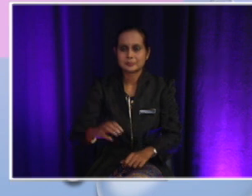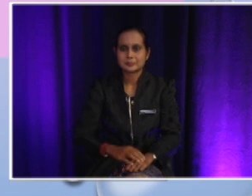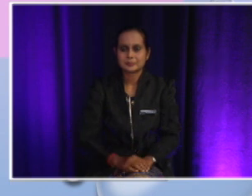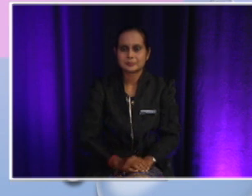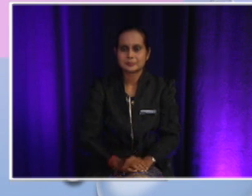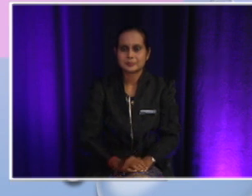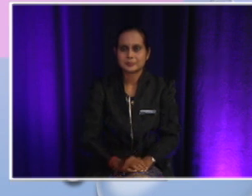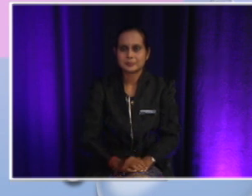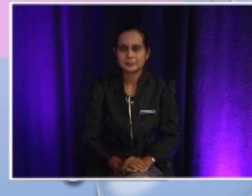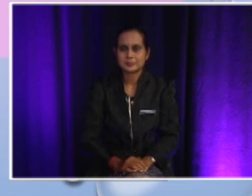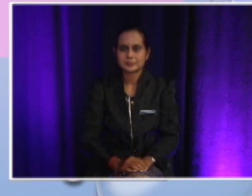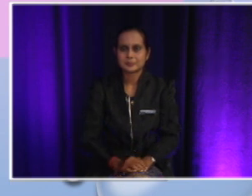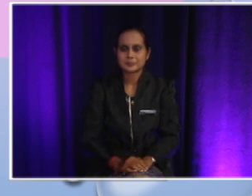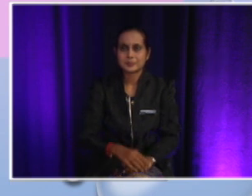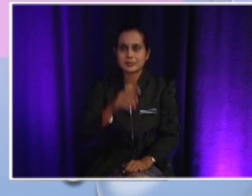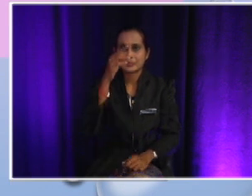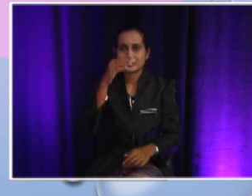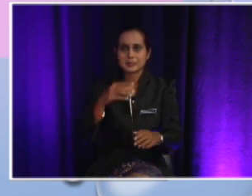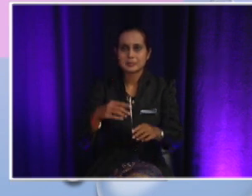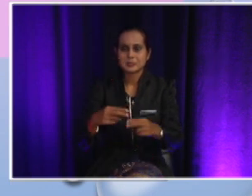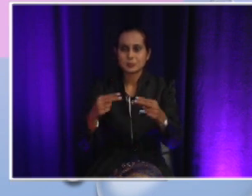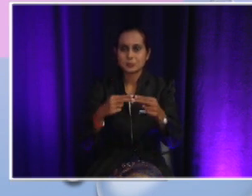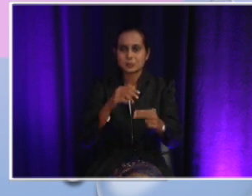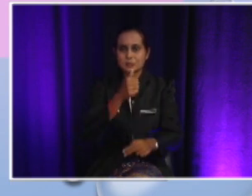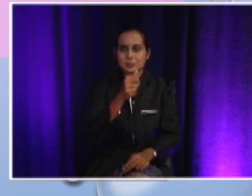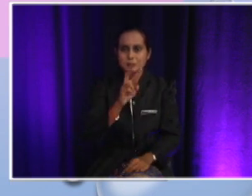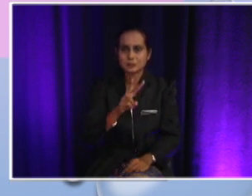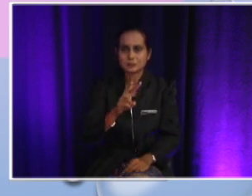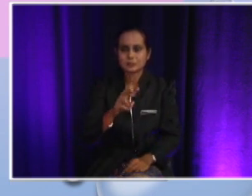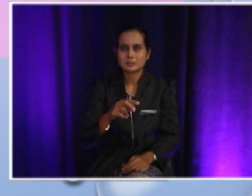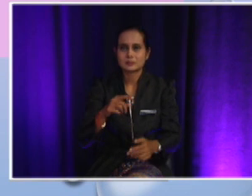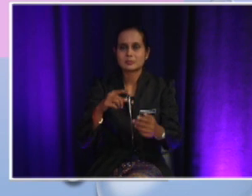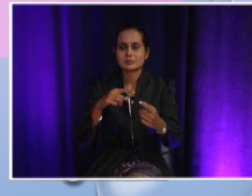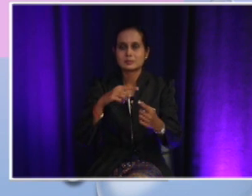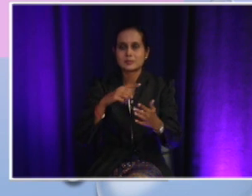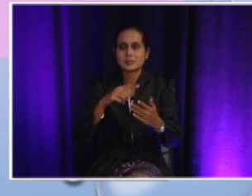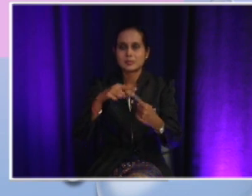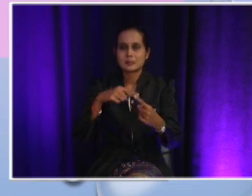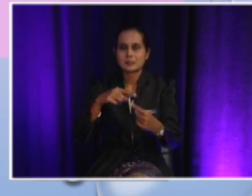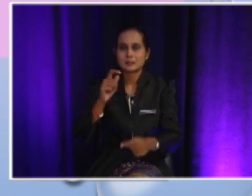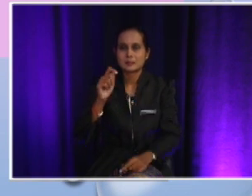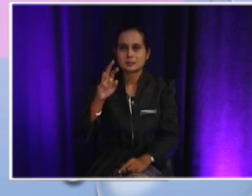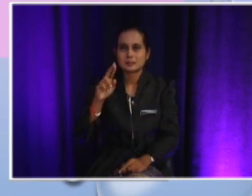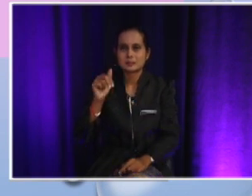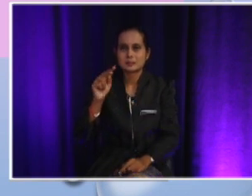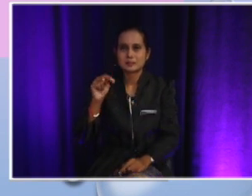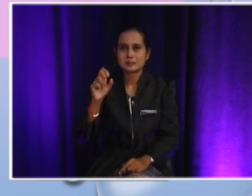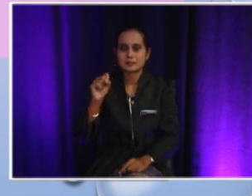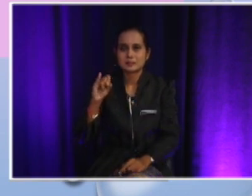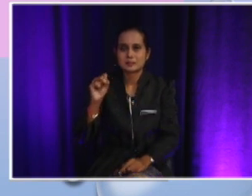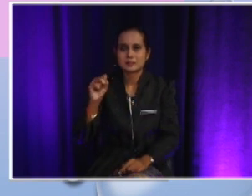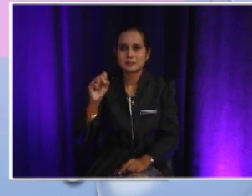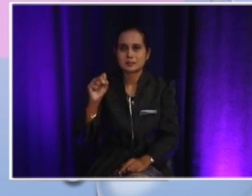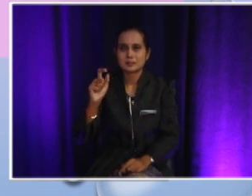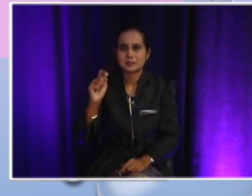adalah 10 volt. Okey, soalan dia. Apabila transistor berkendali sebagai switch terbuka. Ni kena berhati-hati